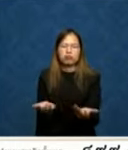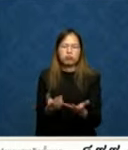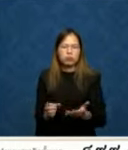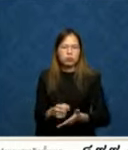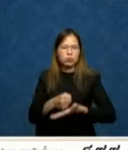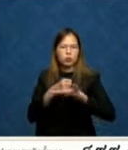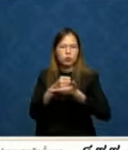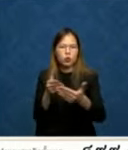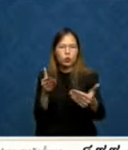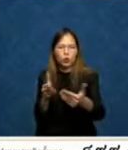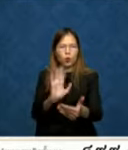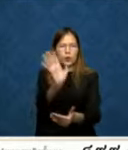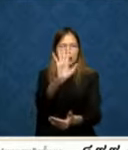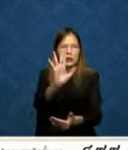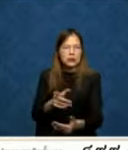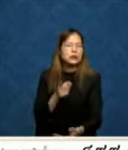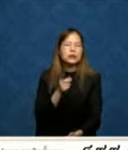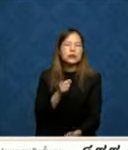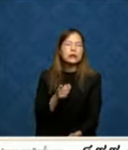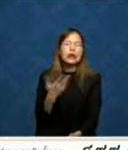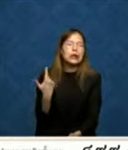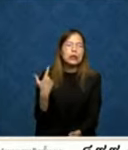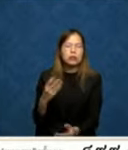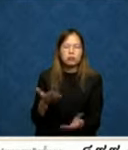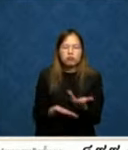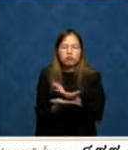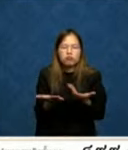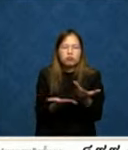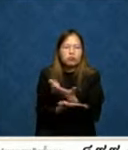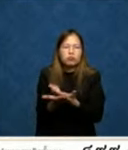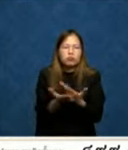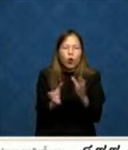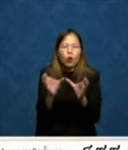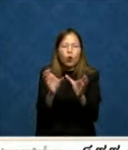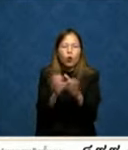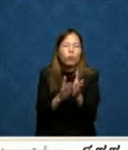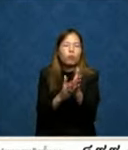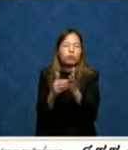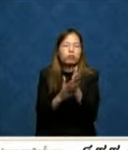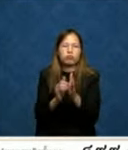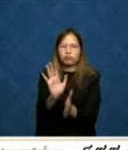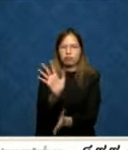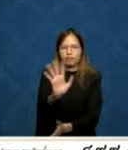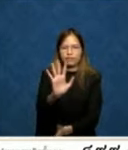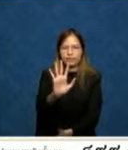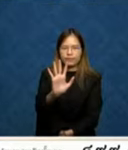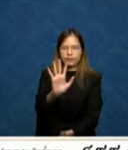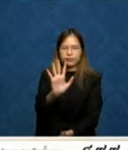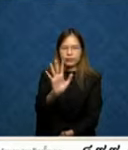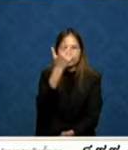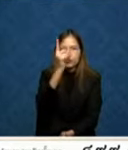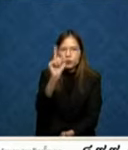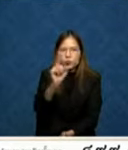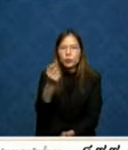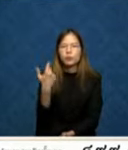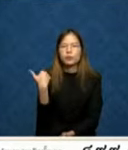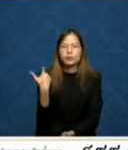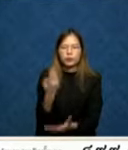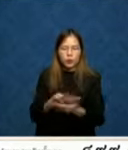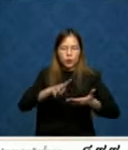ก็คงยืนยันคำเดิมครับว่าเราคงจะพิจารณาเฉพาะกลุ่มเปราะบางไม่ได้นะครับในประเด็นของ payment platform น